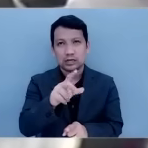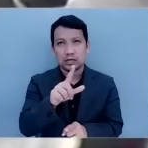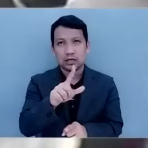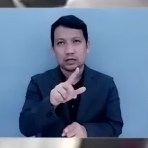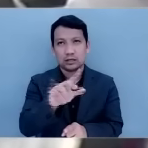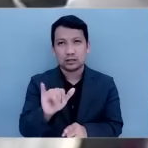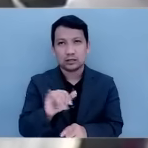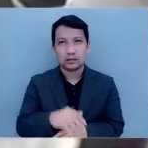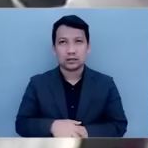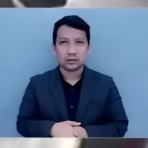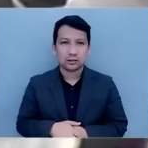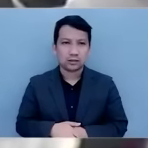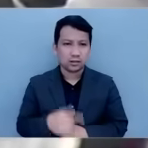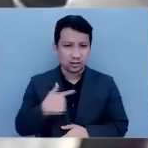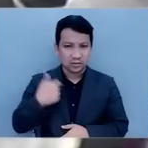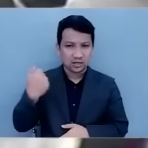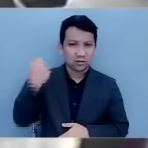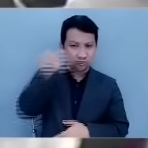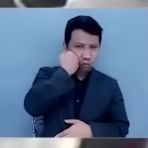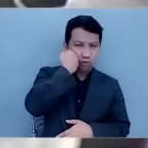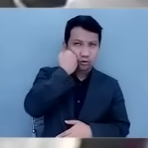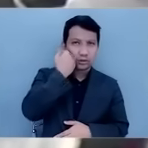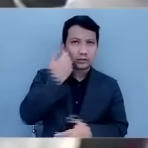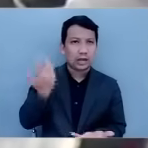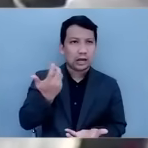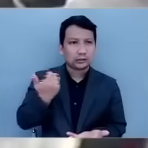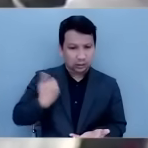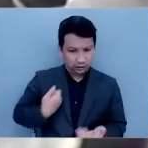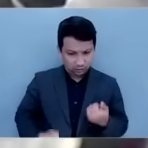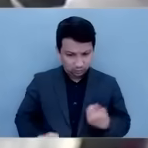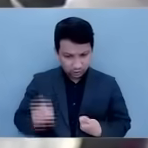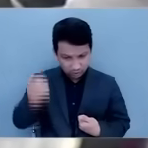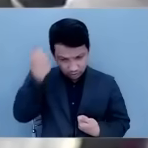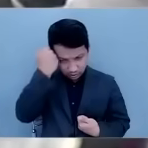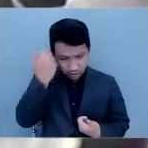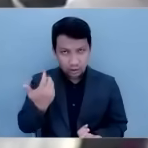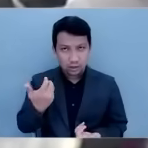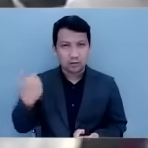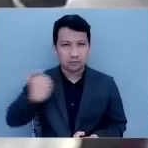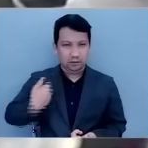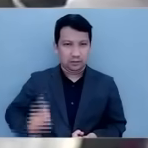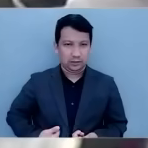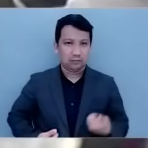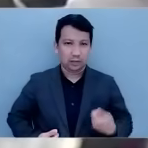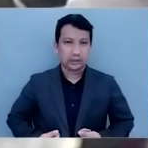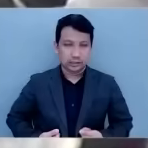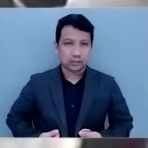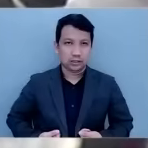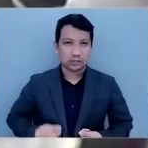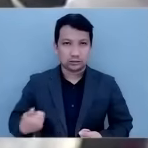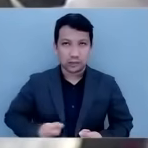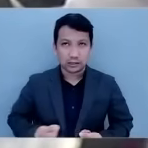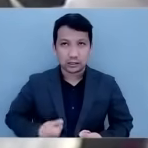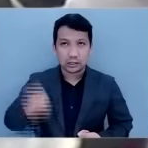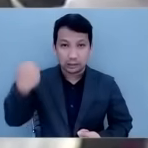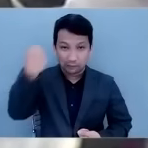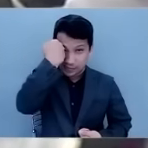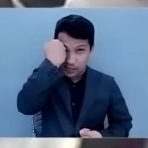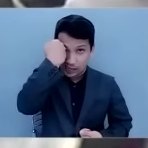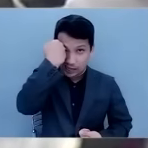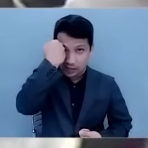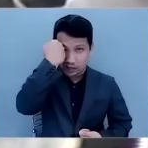Sinuntok siya po. Sinuntok? Opo. Saan? Sa, ano parte ng katawan? Sa katawan o mata po. Sa mata?